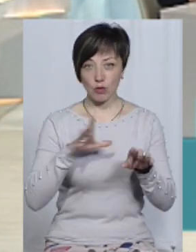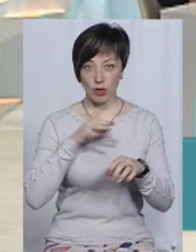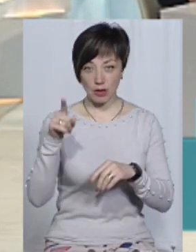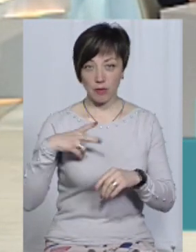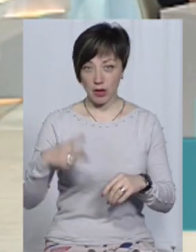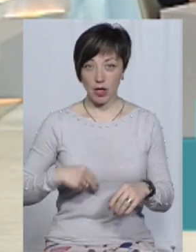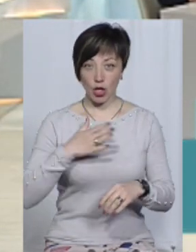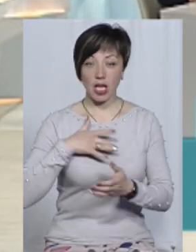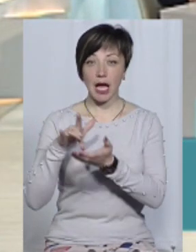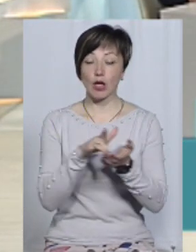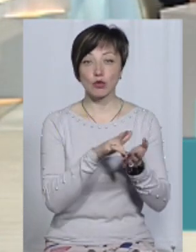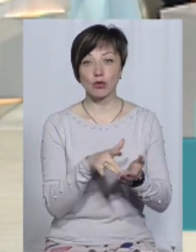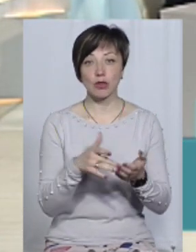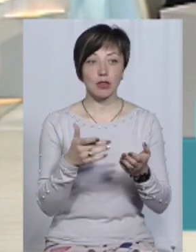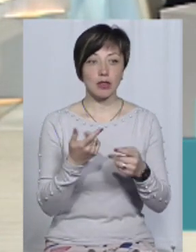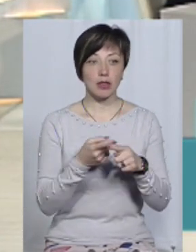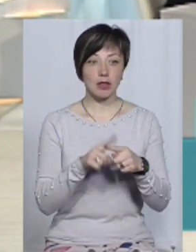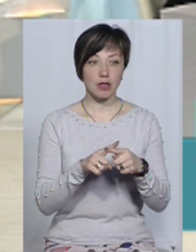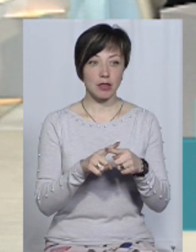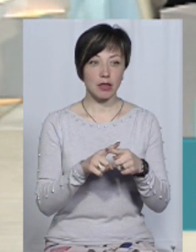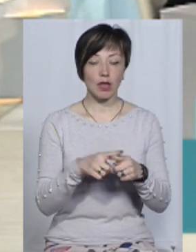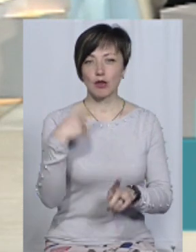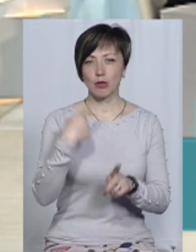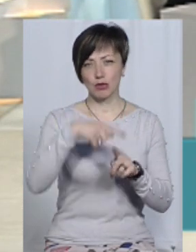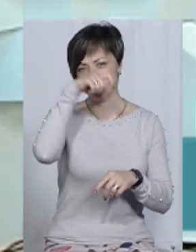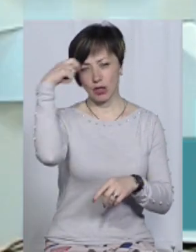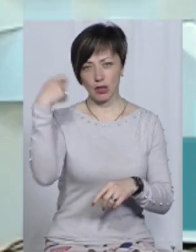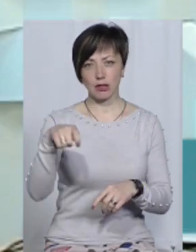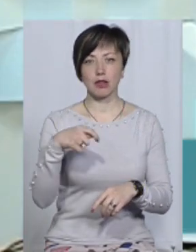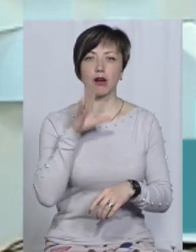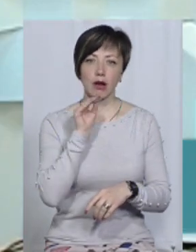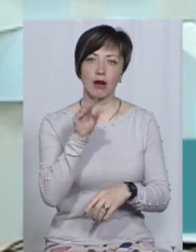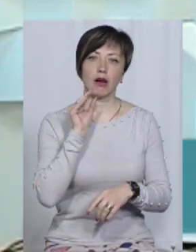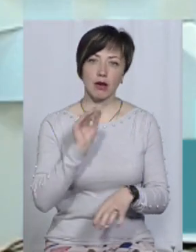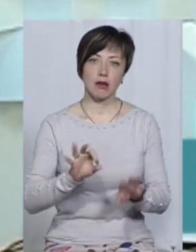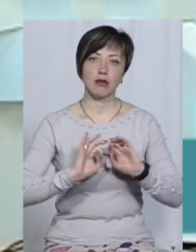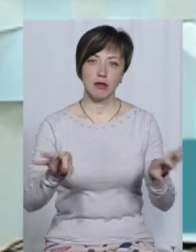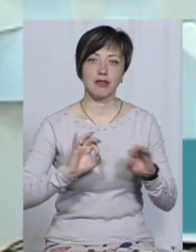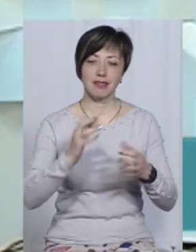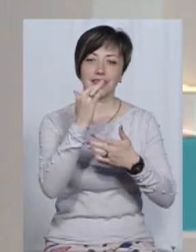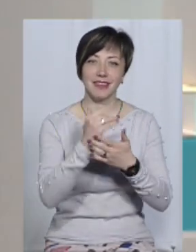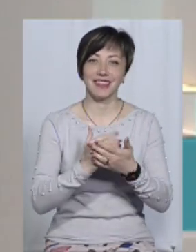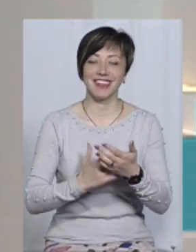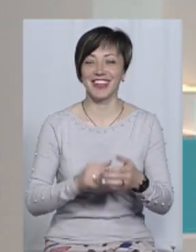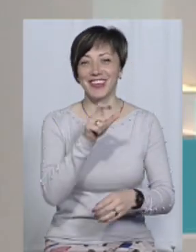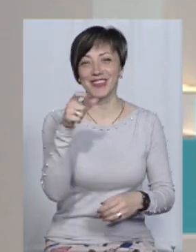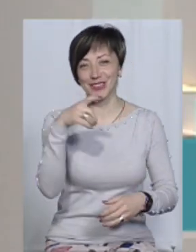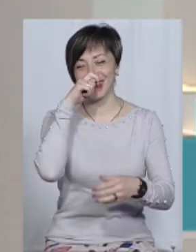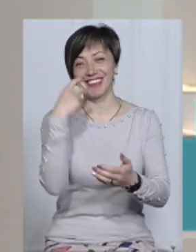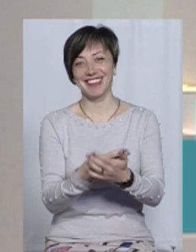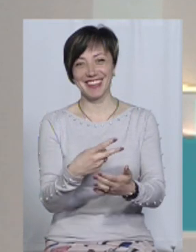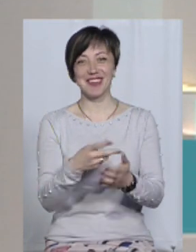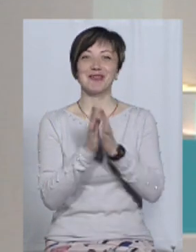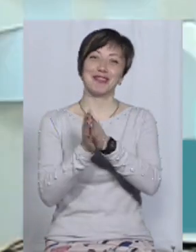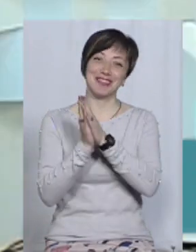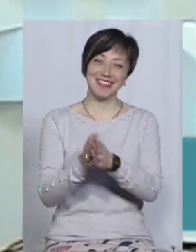Нотр-Дамом, і наш екскурсовод, жара до плюс чуть не 40, і він стоїть монотонно всіх святих, як в анекдоті перераховує. Люди вже в оморок падають, я стою і